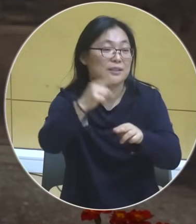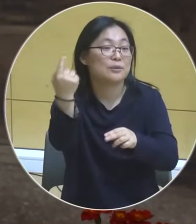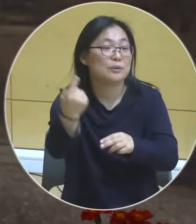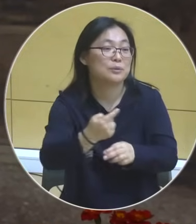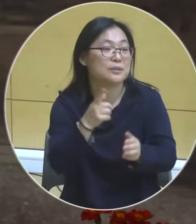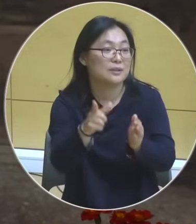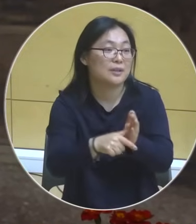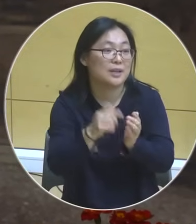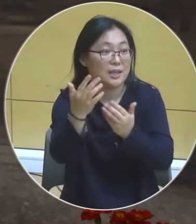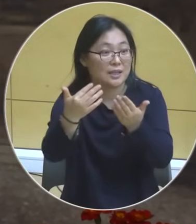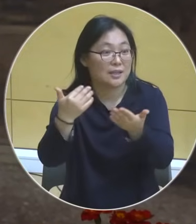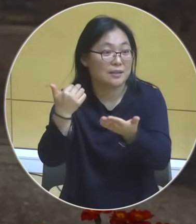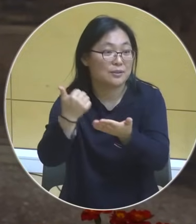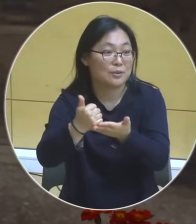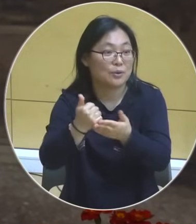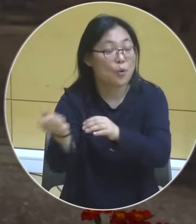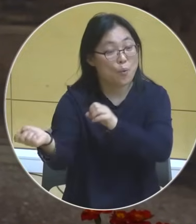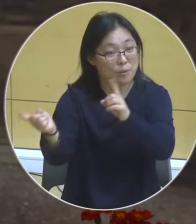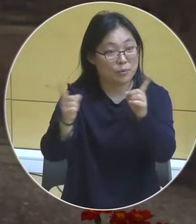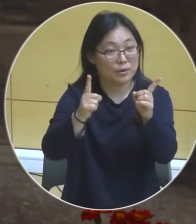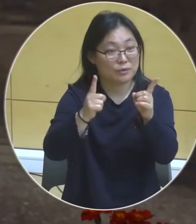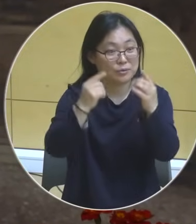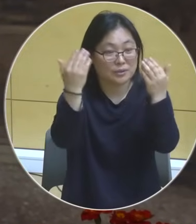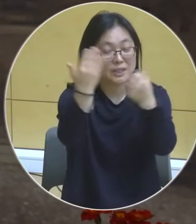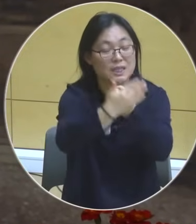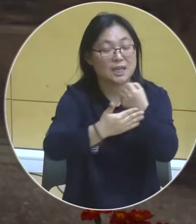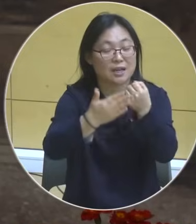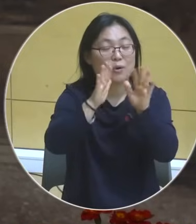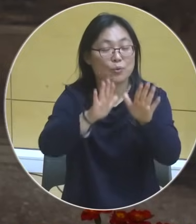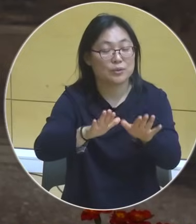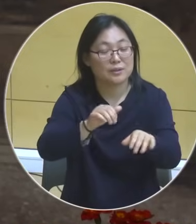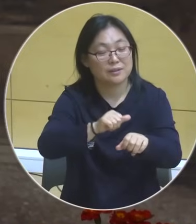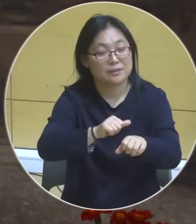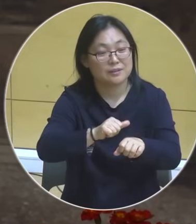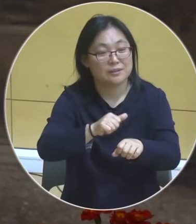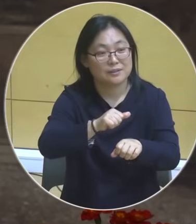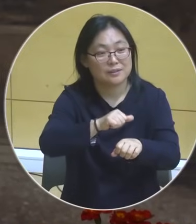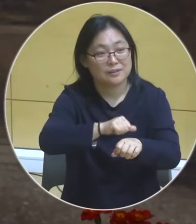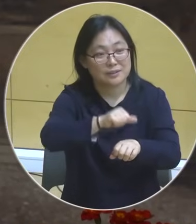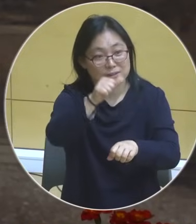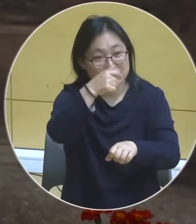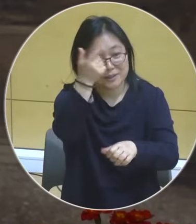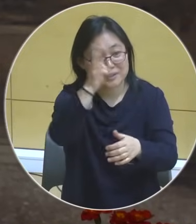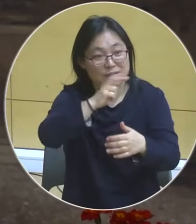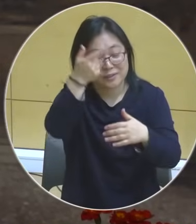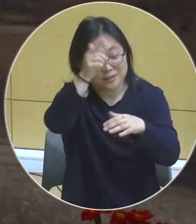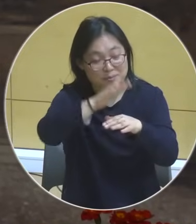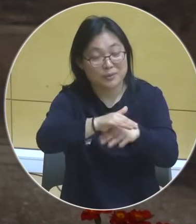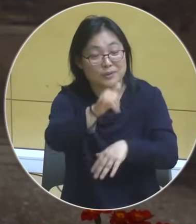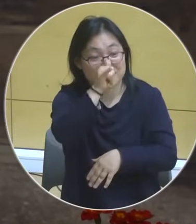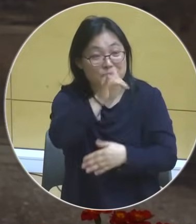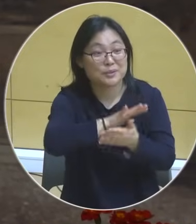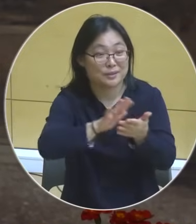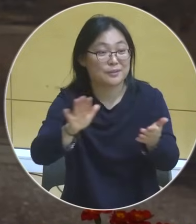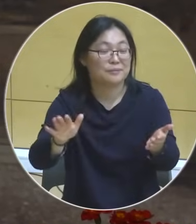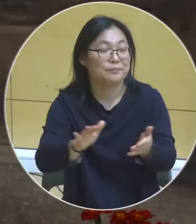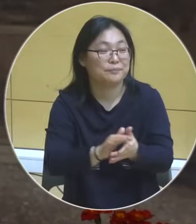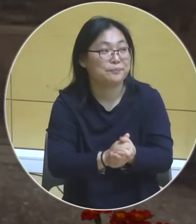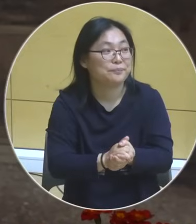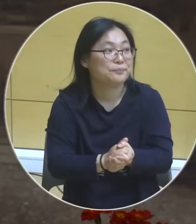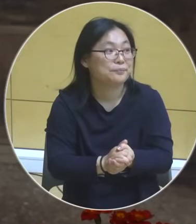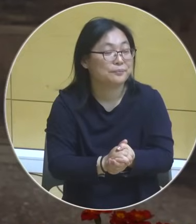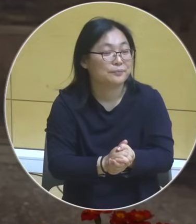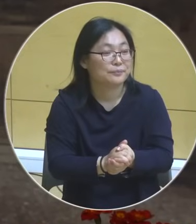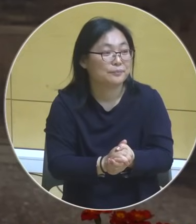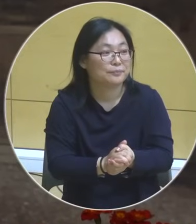때에 하나님께서 회복해 하는 은혜가 오늘 오후에 분명히 있을 줄 믿습니다. 예, 그 믿음 나누는 저희들 되기를